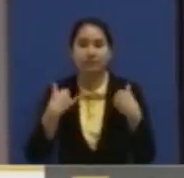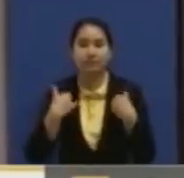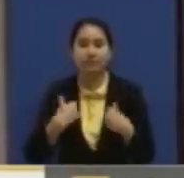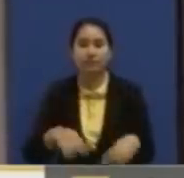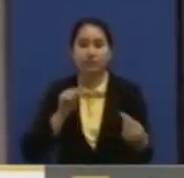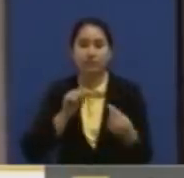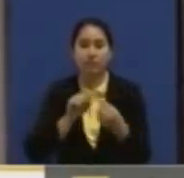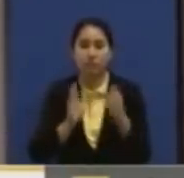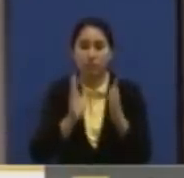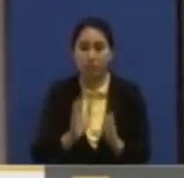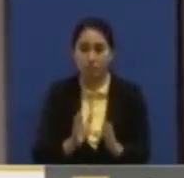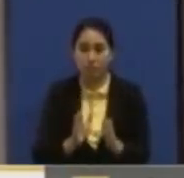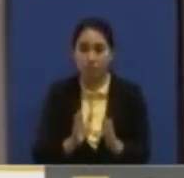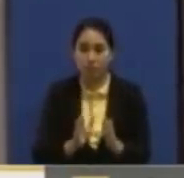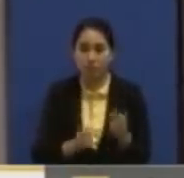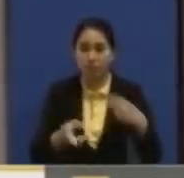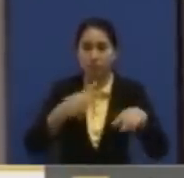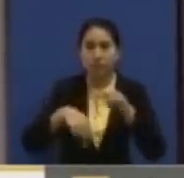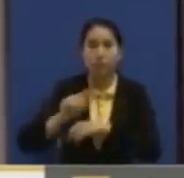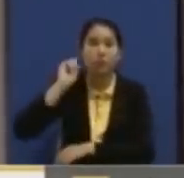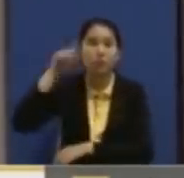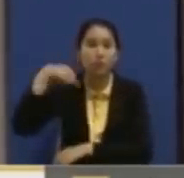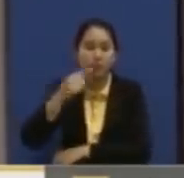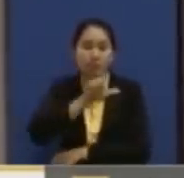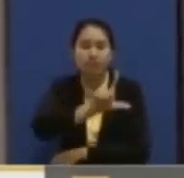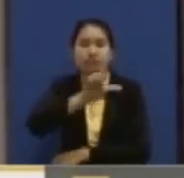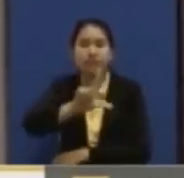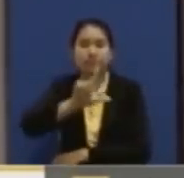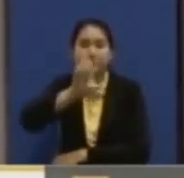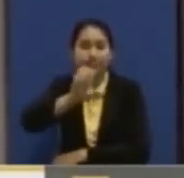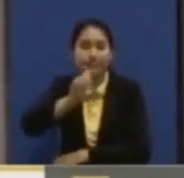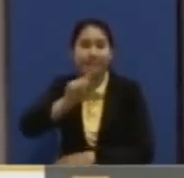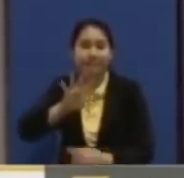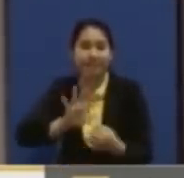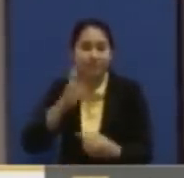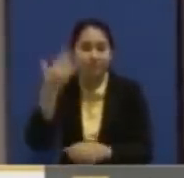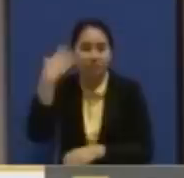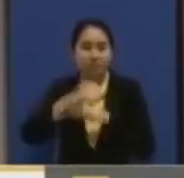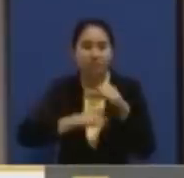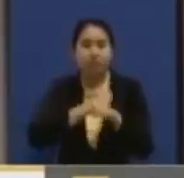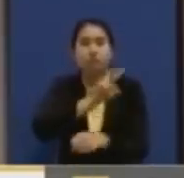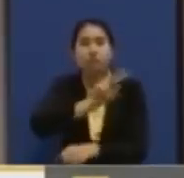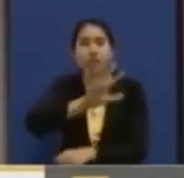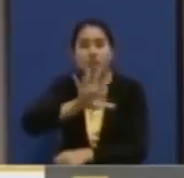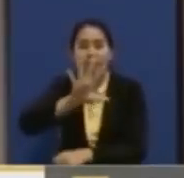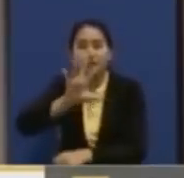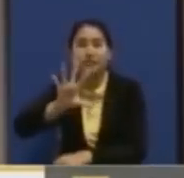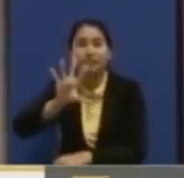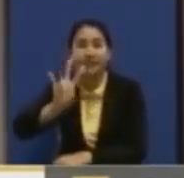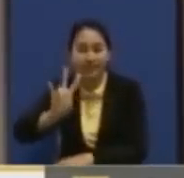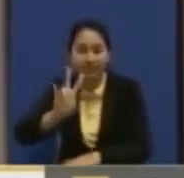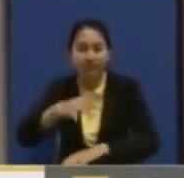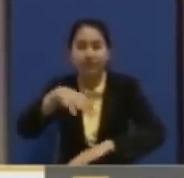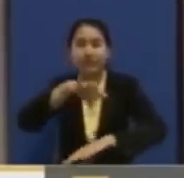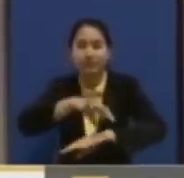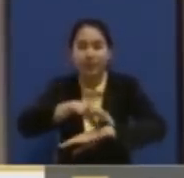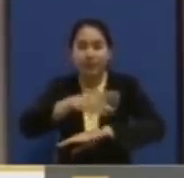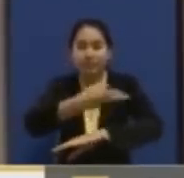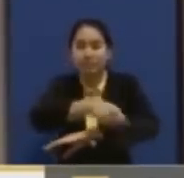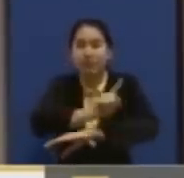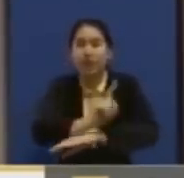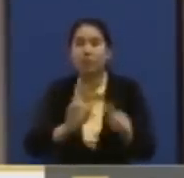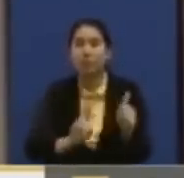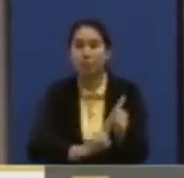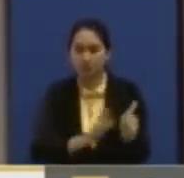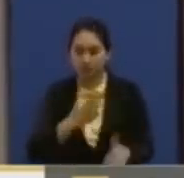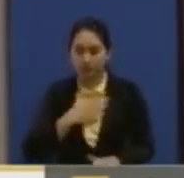งเพียงแค่คนเดียว คือคุณลลิตาเลิกสำราญตอนปี2547เป็นรองประธานสภาคนที่สองเราจึงอยากเส